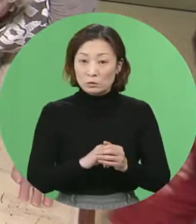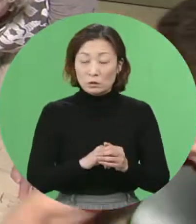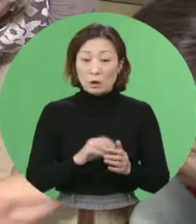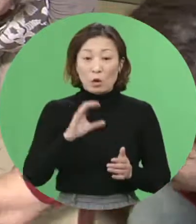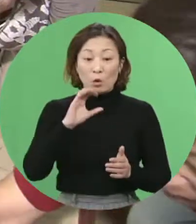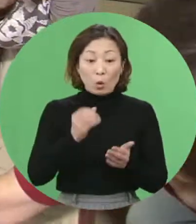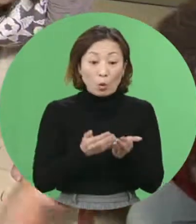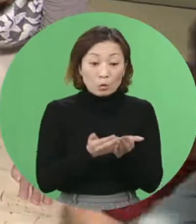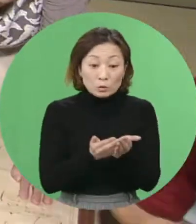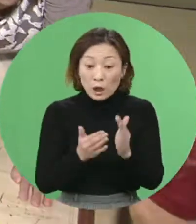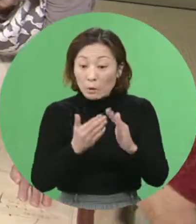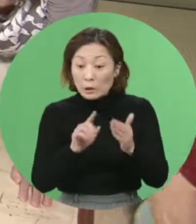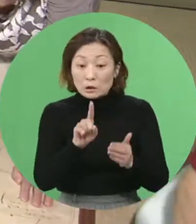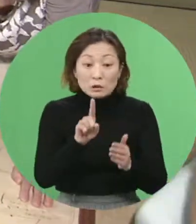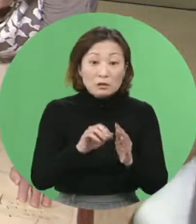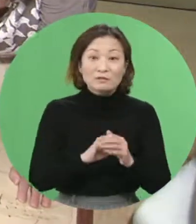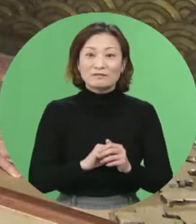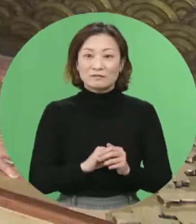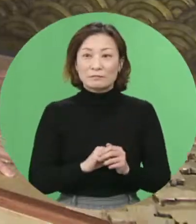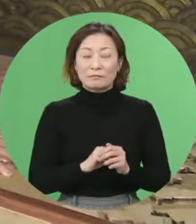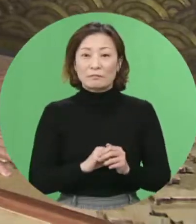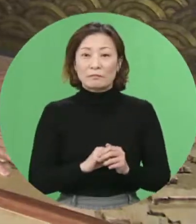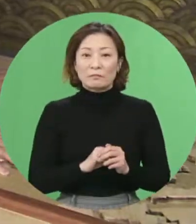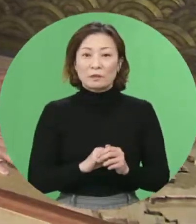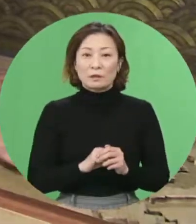お船町、